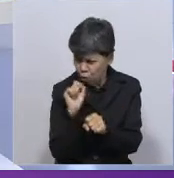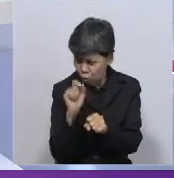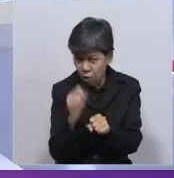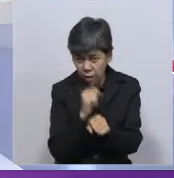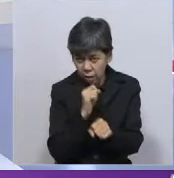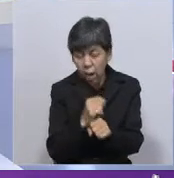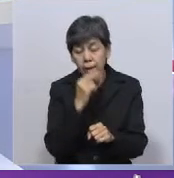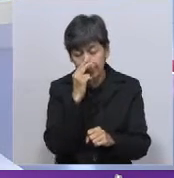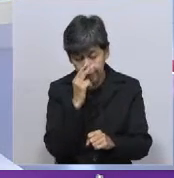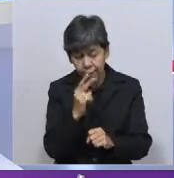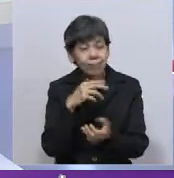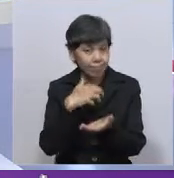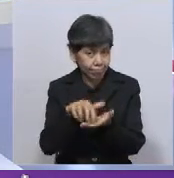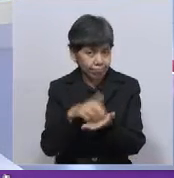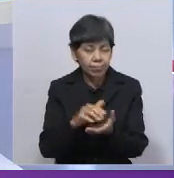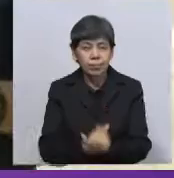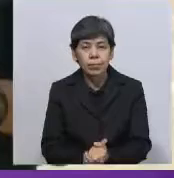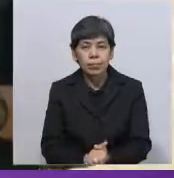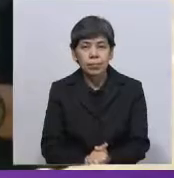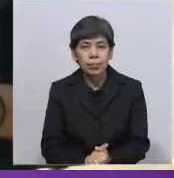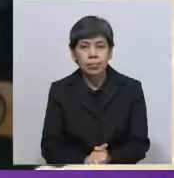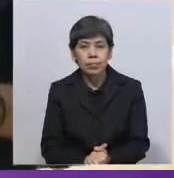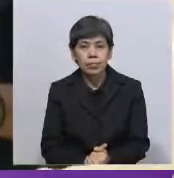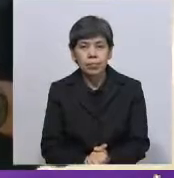ไว้จากคุณณัฐาชื่นผลค่ะ